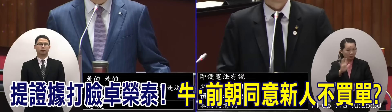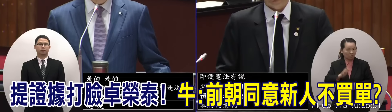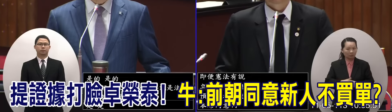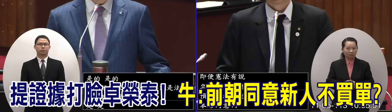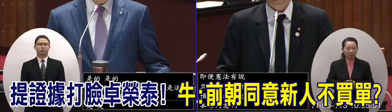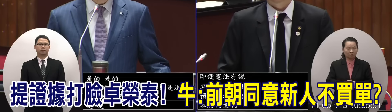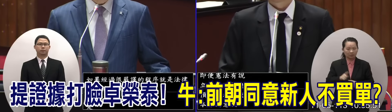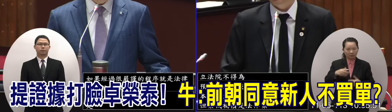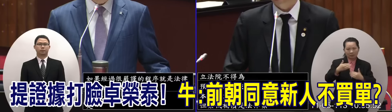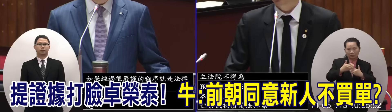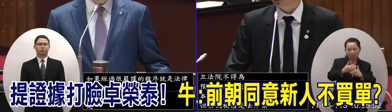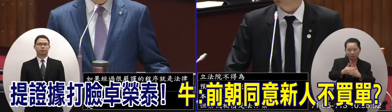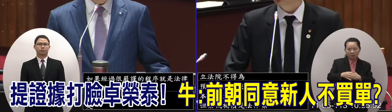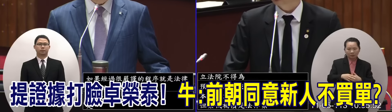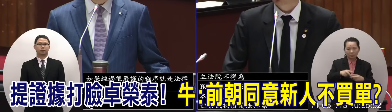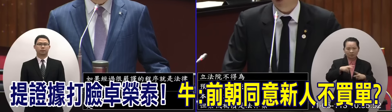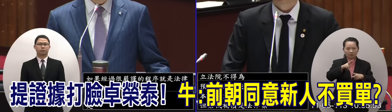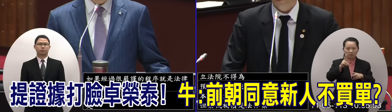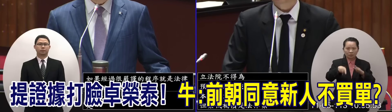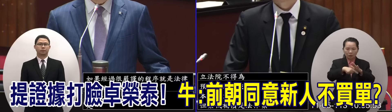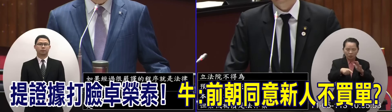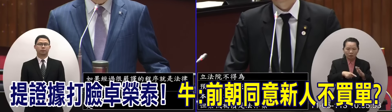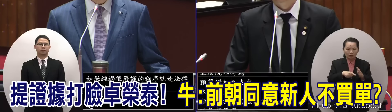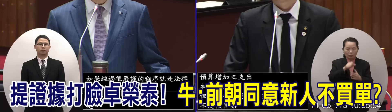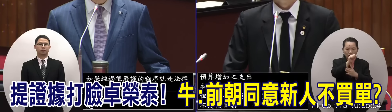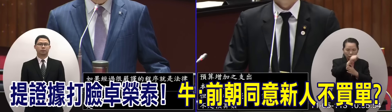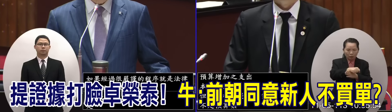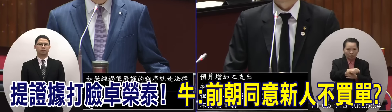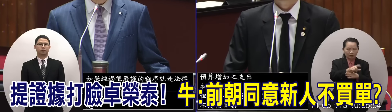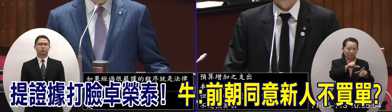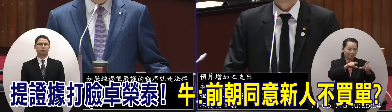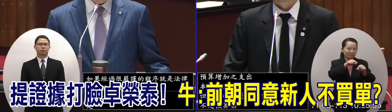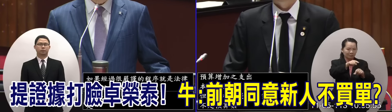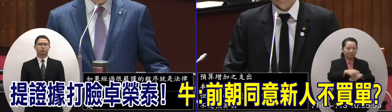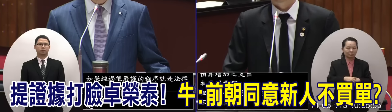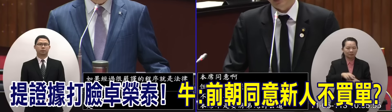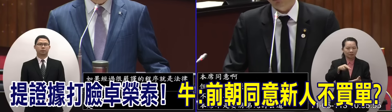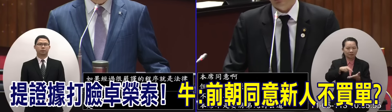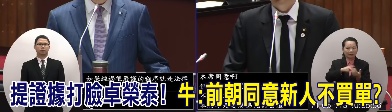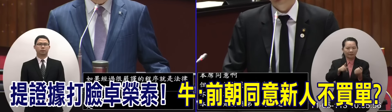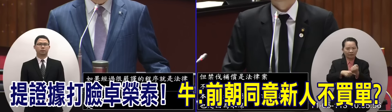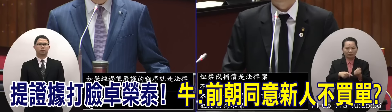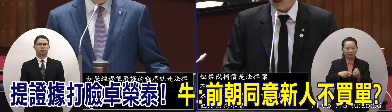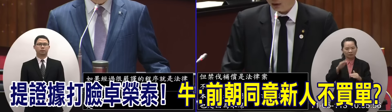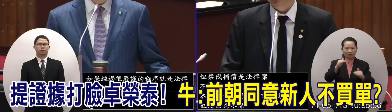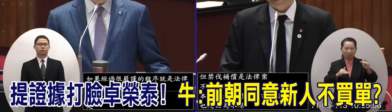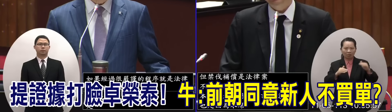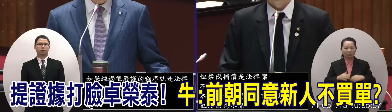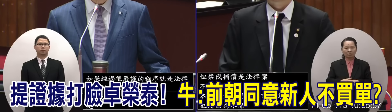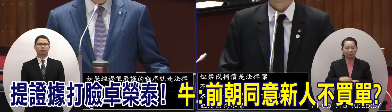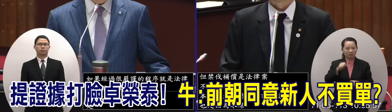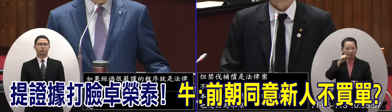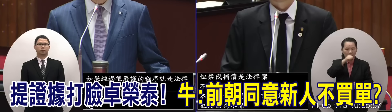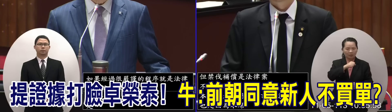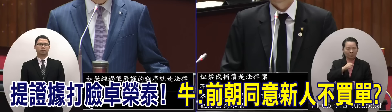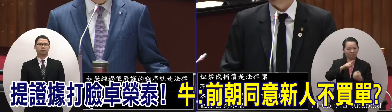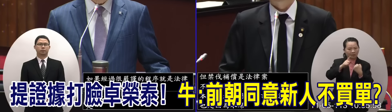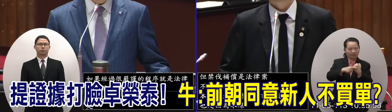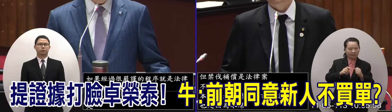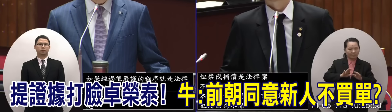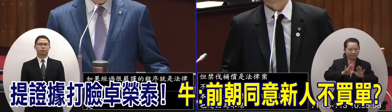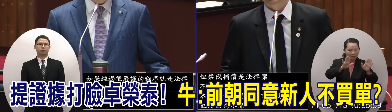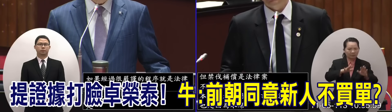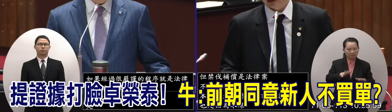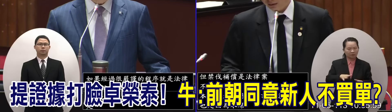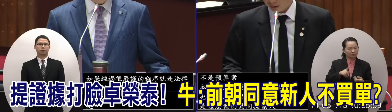成形成一定要你行政院同意的惯例，那其实对于立法院是一种矮化，对于台湾的宪政发展来讲，也不是